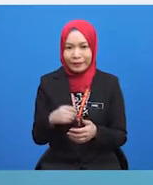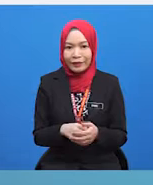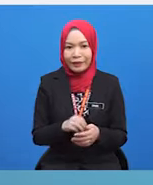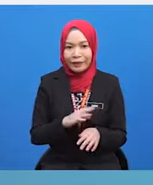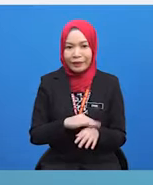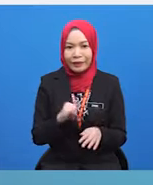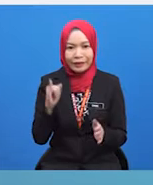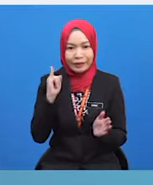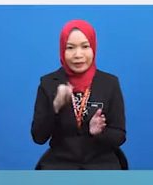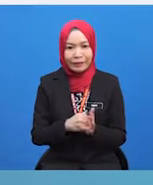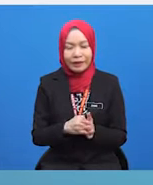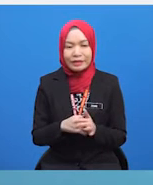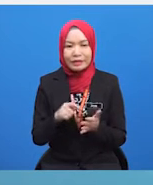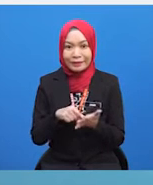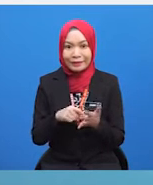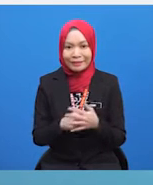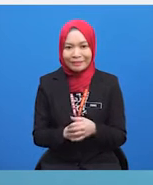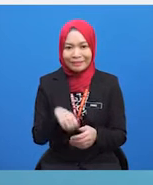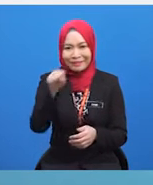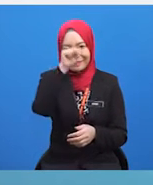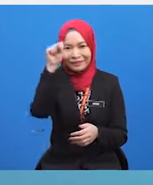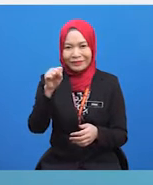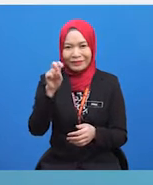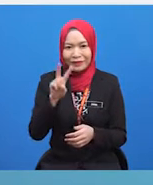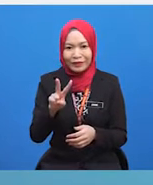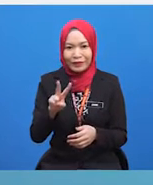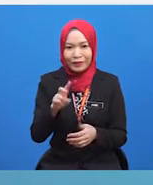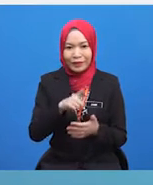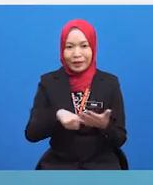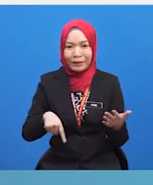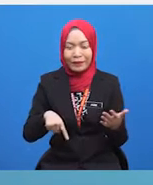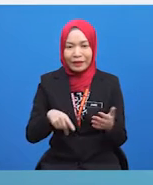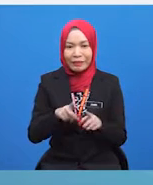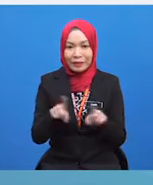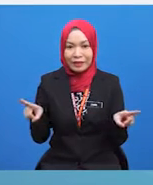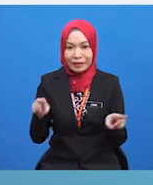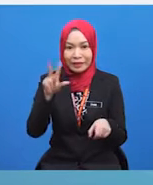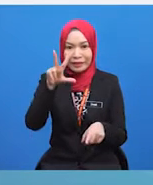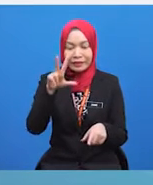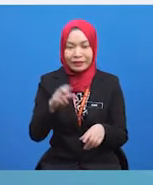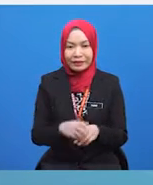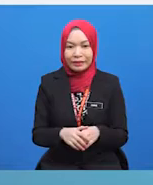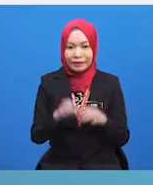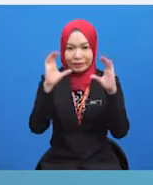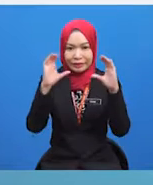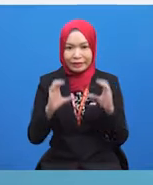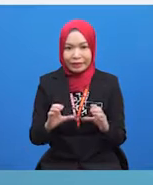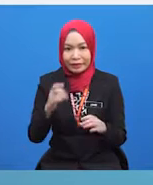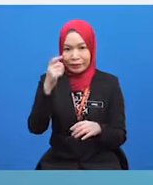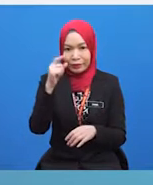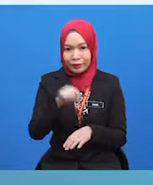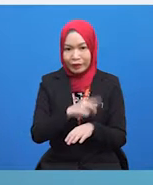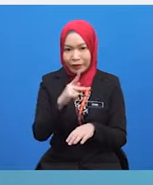Soalan kedua ialah, apakah perbezaan tiga teknik yang digunakan untuk cropping